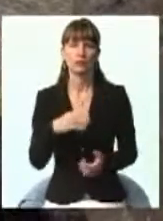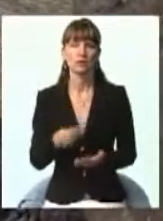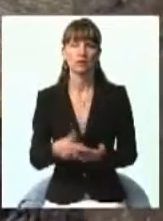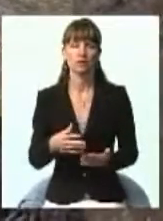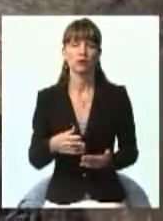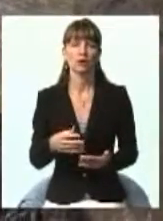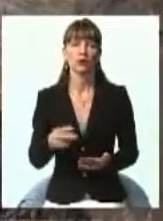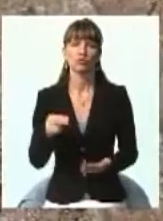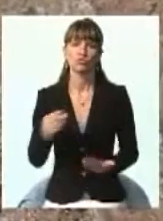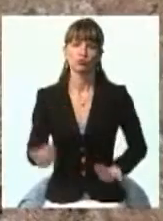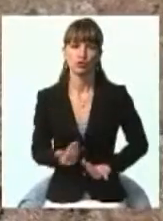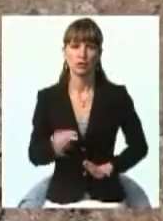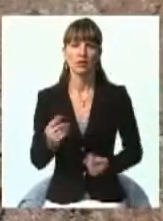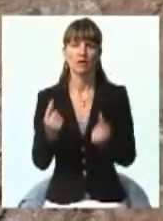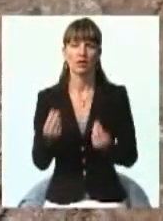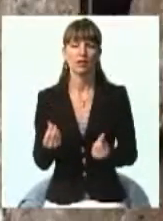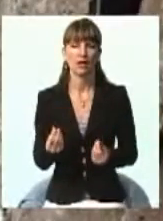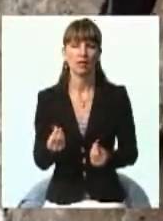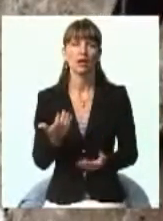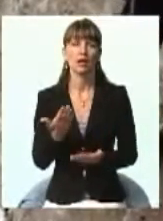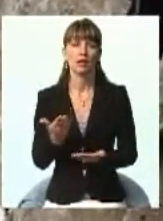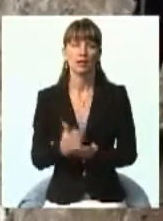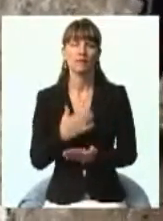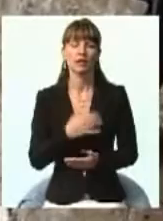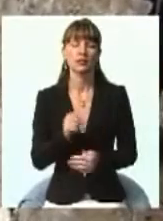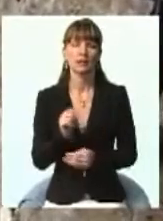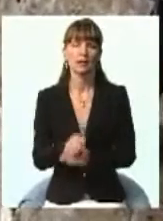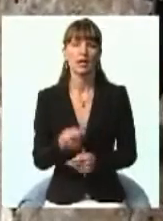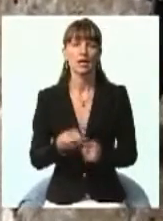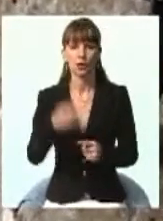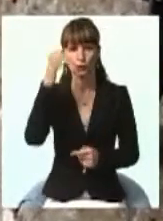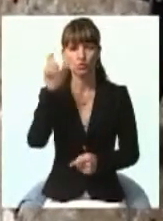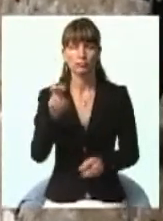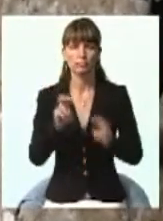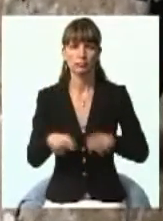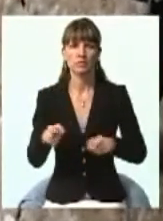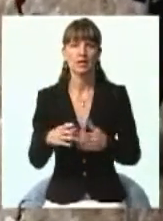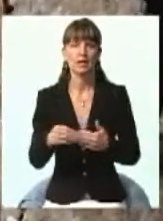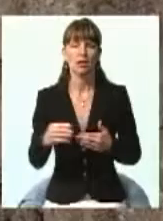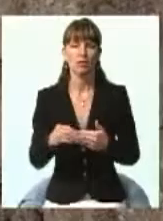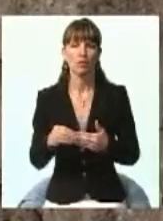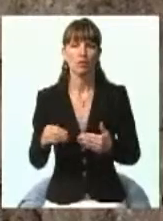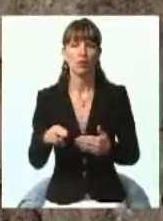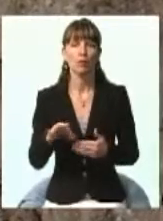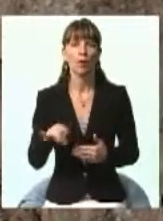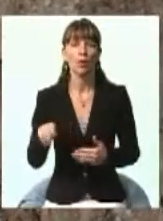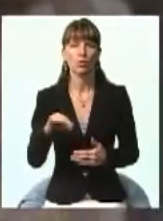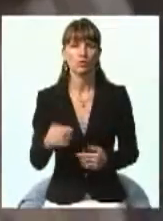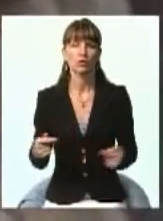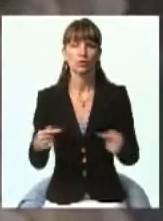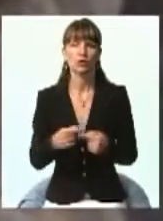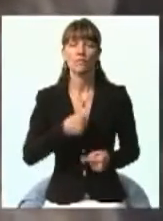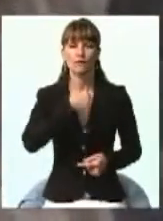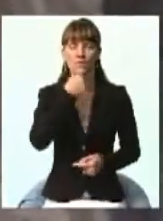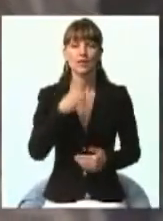грошей. Також у геологів є важливі наукові завдання. Саме ці вчені, досліджуючи земні породи, намагаються з'ясувати точний вік